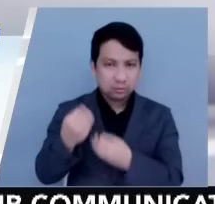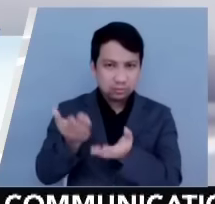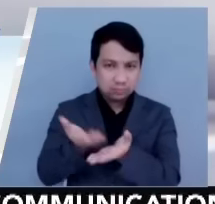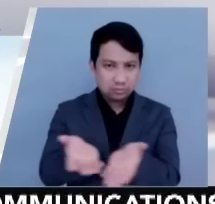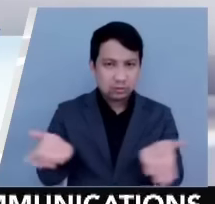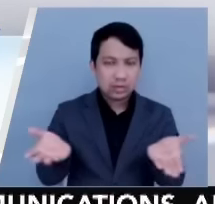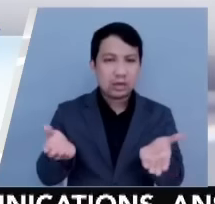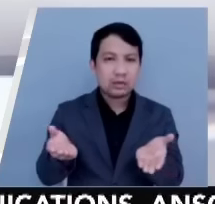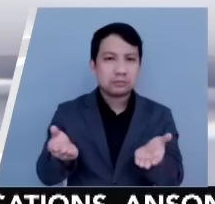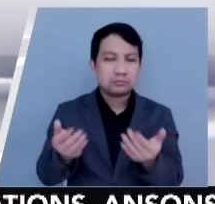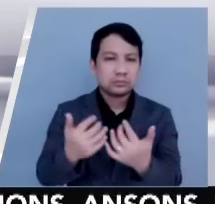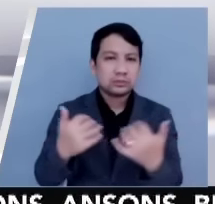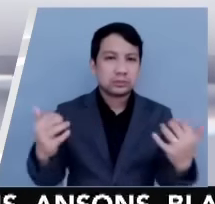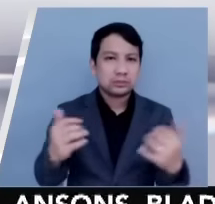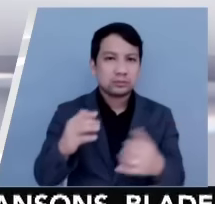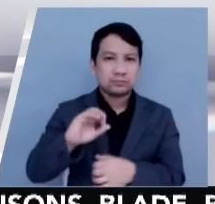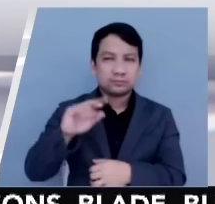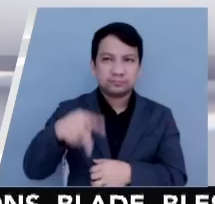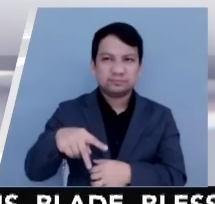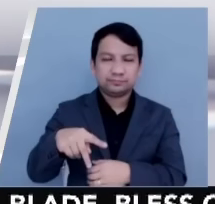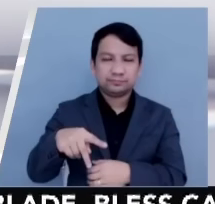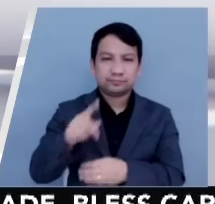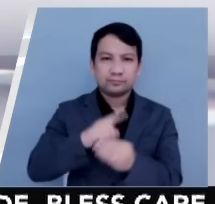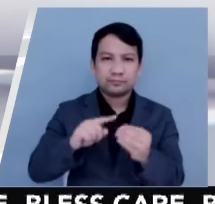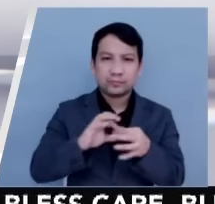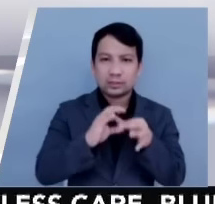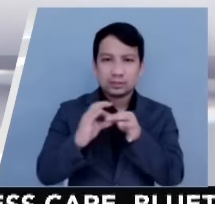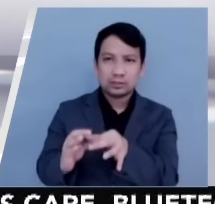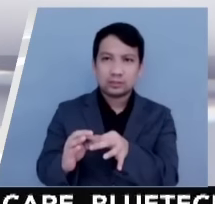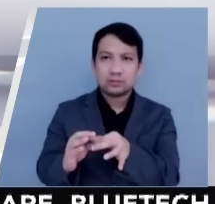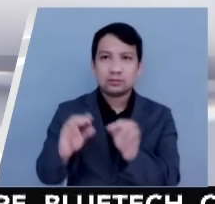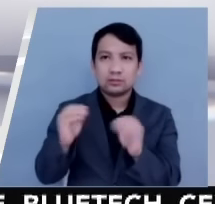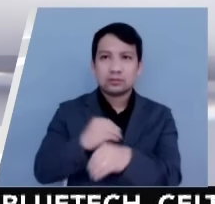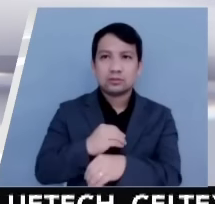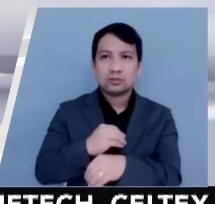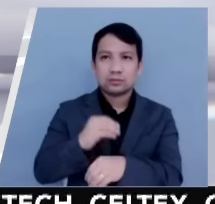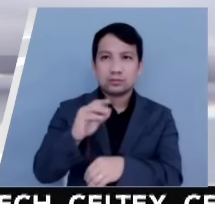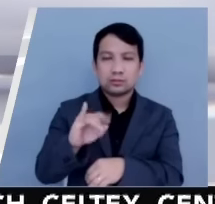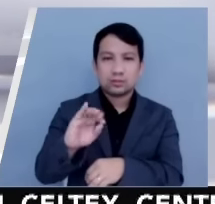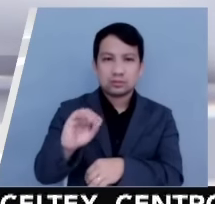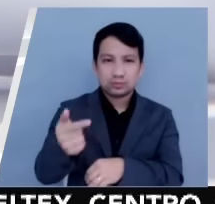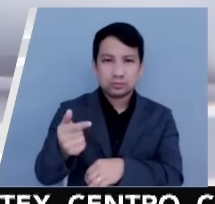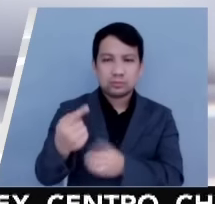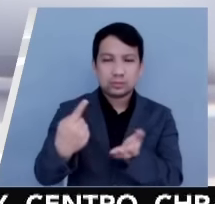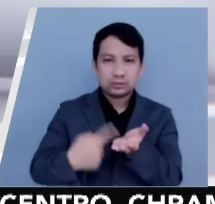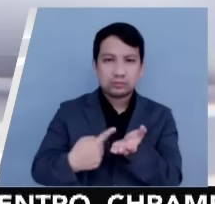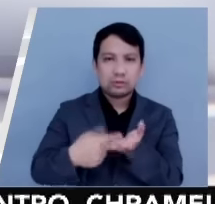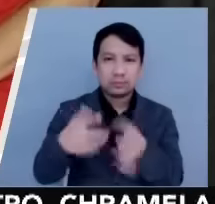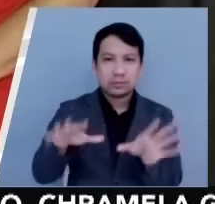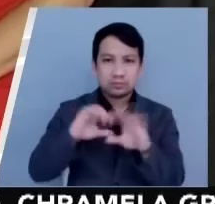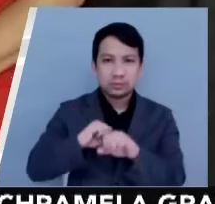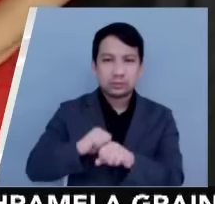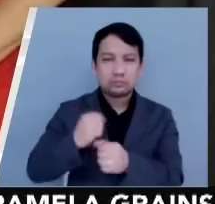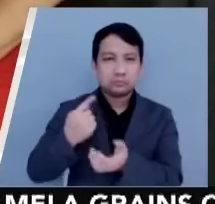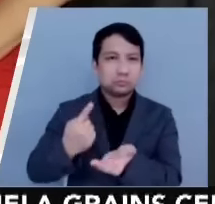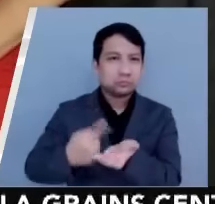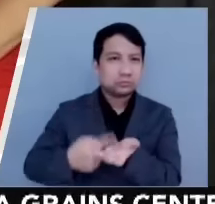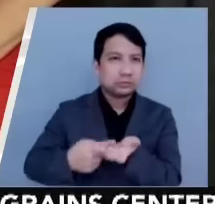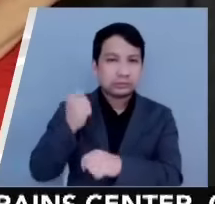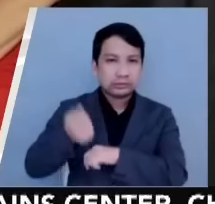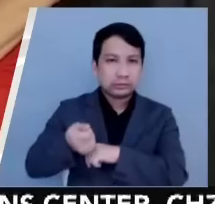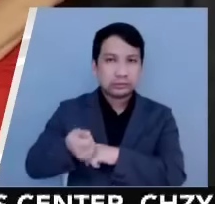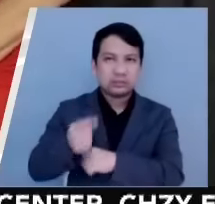Ayon sa Office of the Vice President, makikipag-ugnayan sila sa opisina ni Adyong gaya na rin na napag-usapan matapos ang pagdinig kahapon. Sabi naman ni